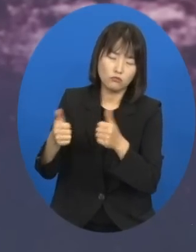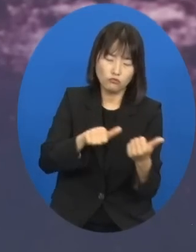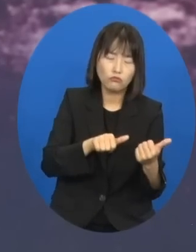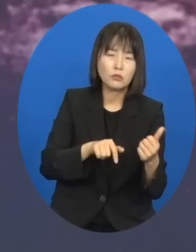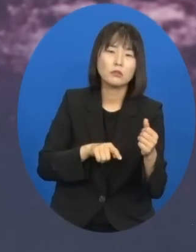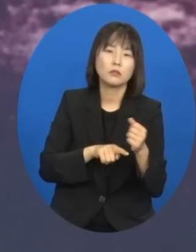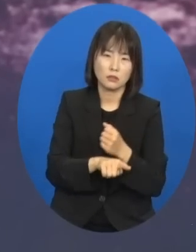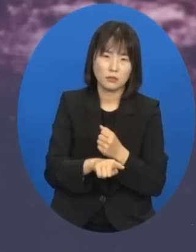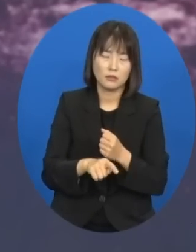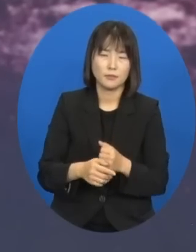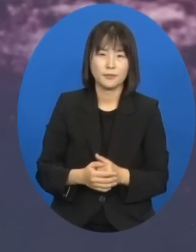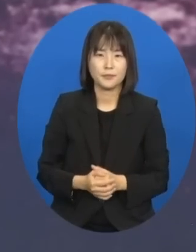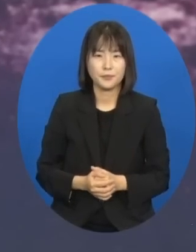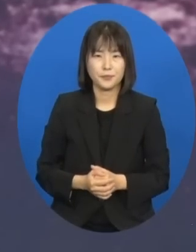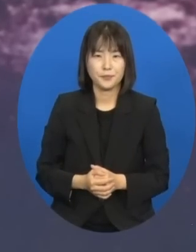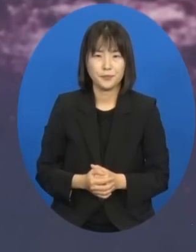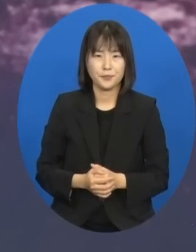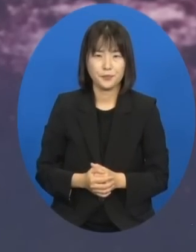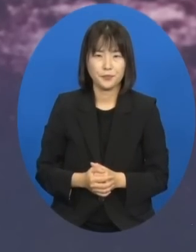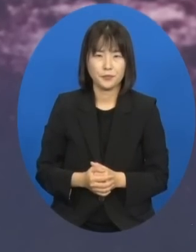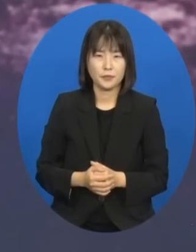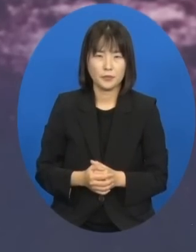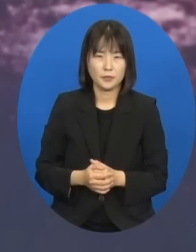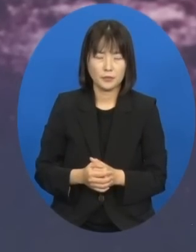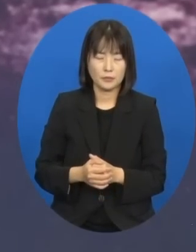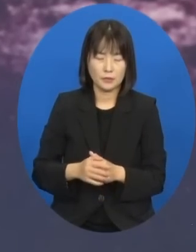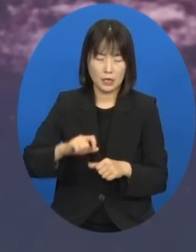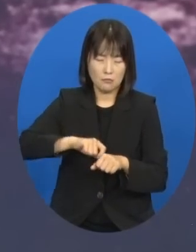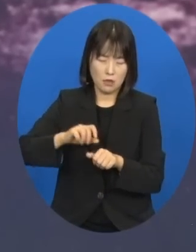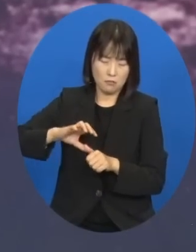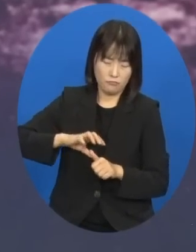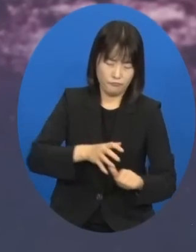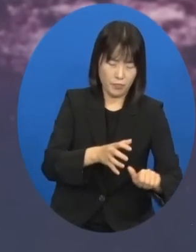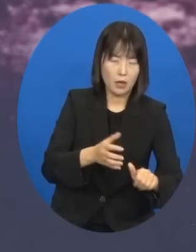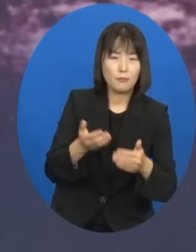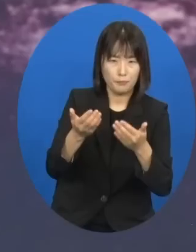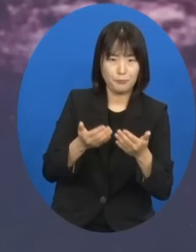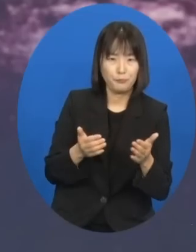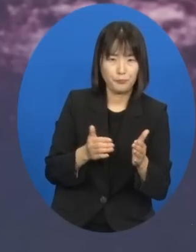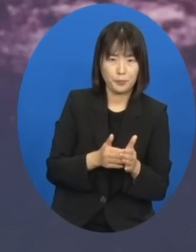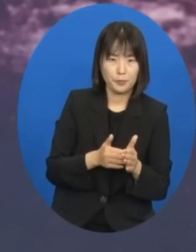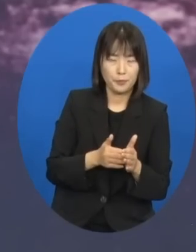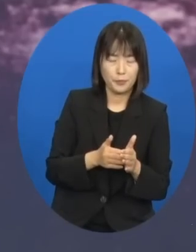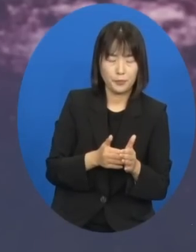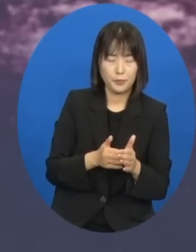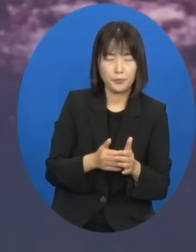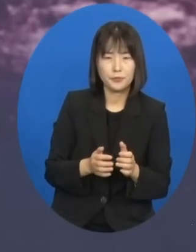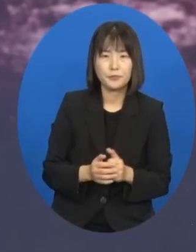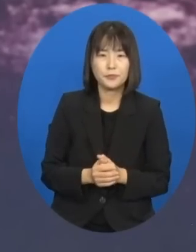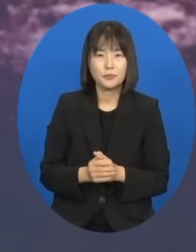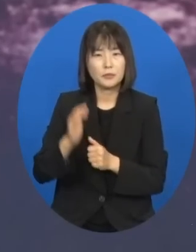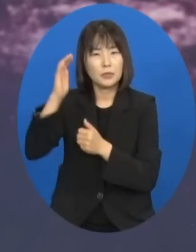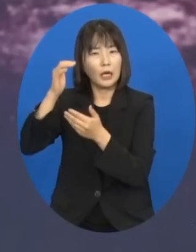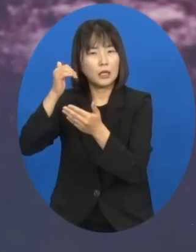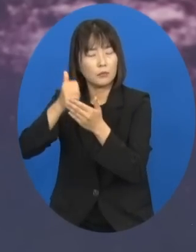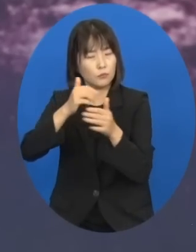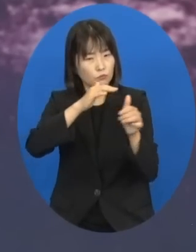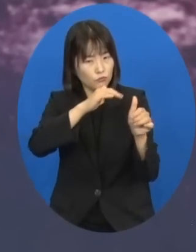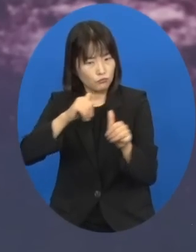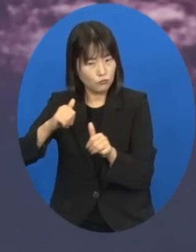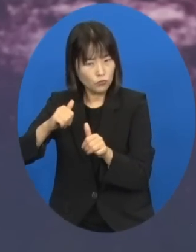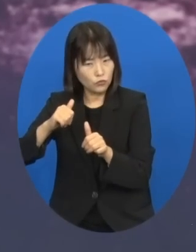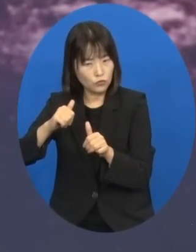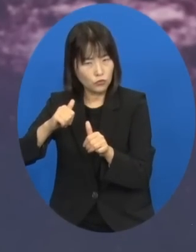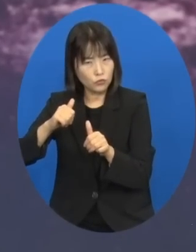그가 엄청난 핍박을 거기서 당합니다. 그러니까 여러분, 이게 지금 하나님이 부르셔서 머물라고